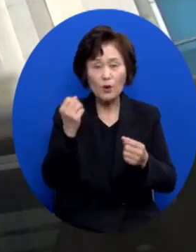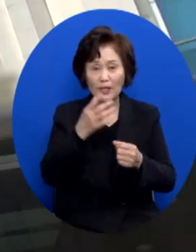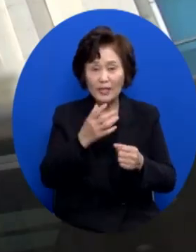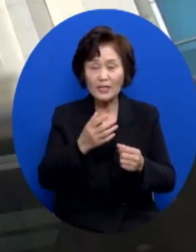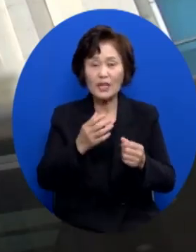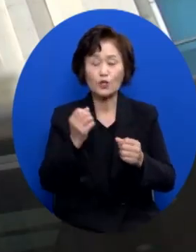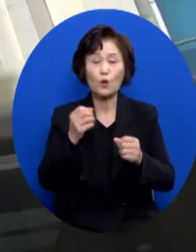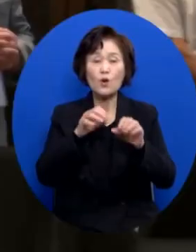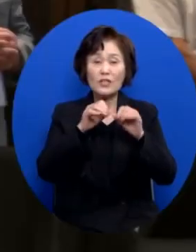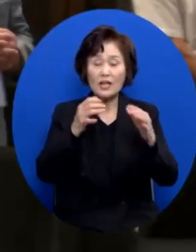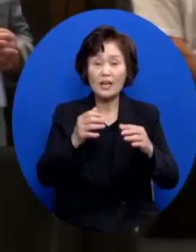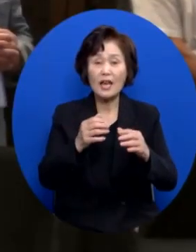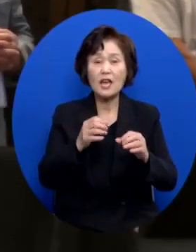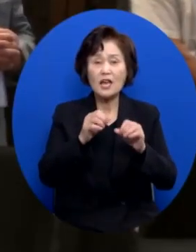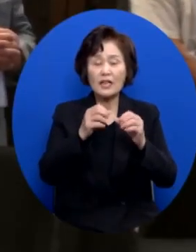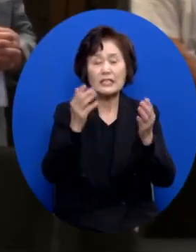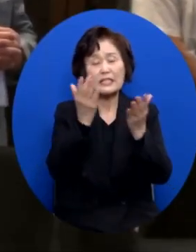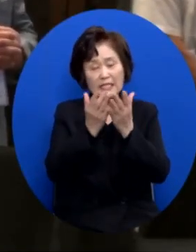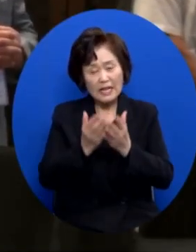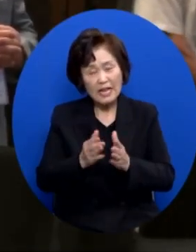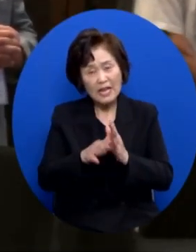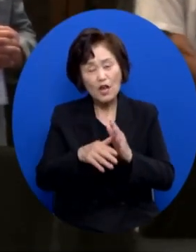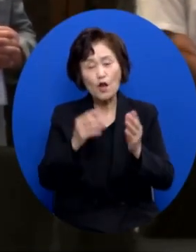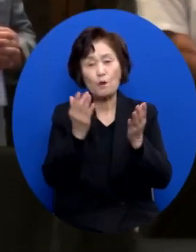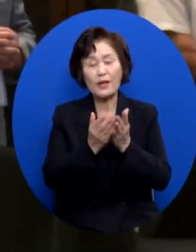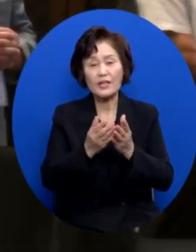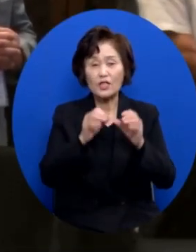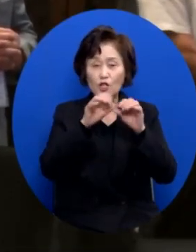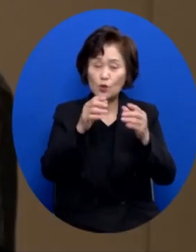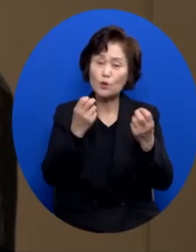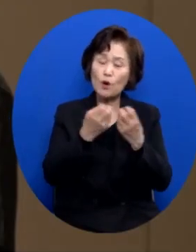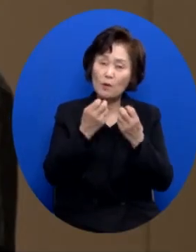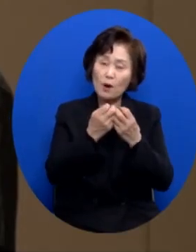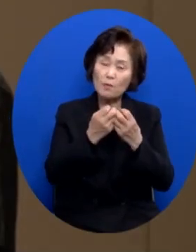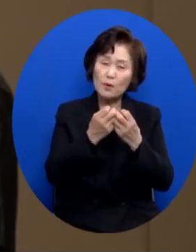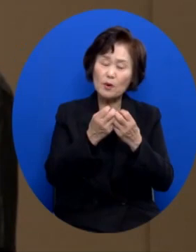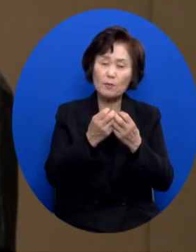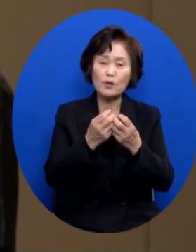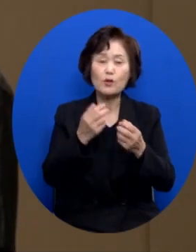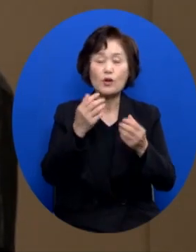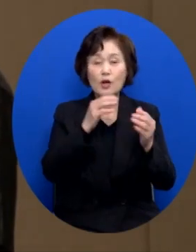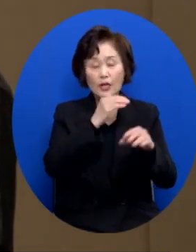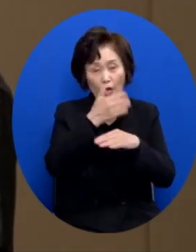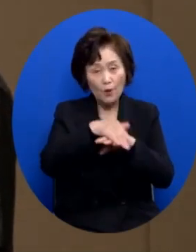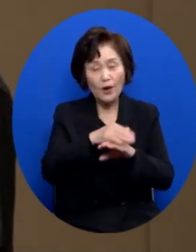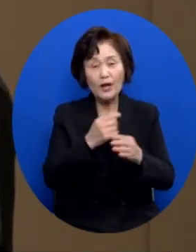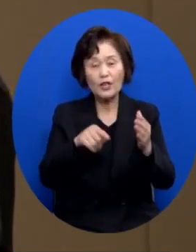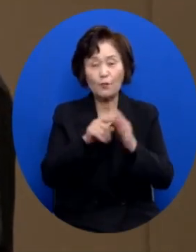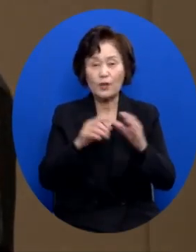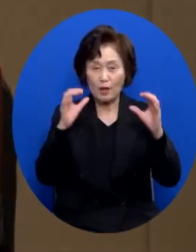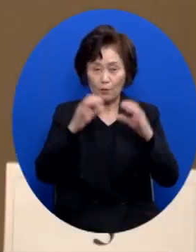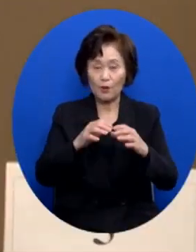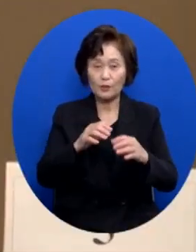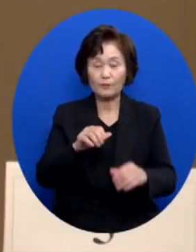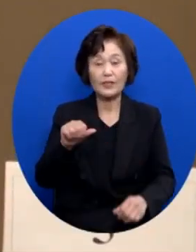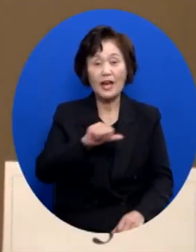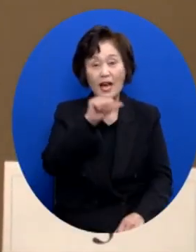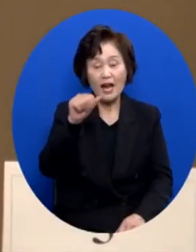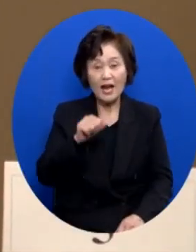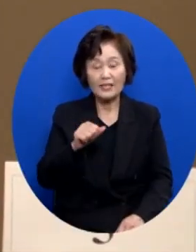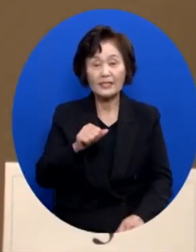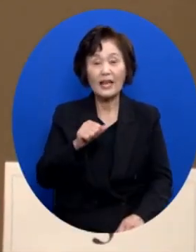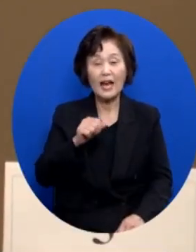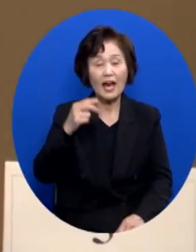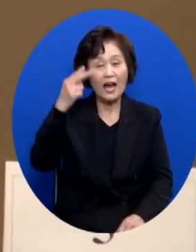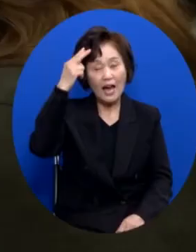선교 지도자들이 시대에 맞는 선교 전략을 모색하기 위해 태국 방콕에 모였습니다 아시아 아랍 아프리카 라틴계